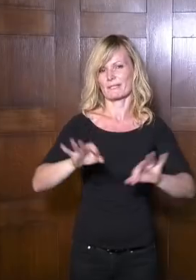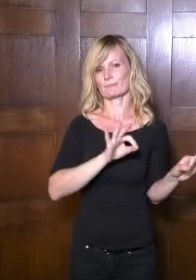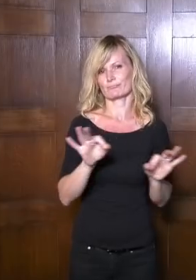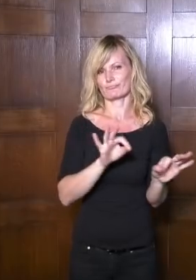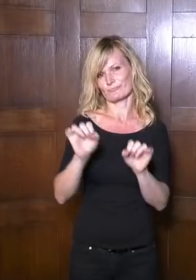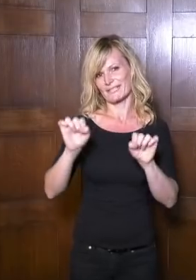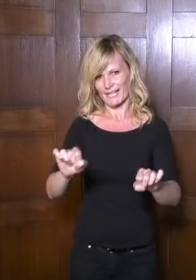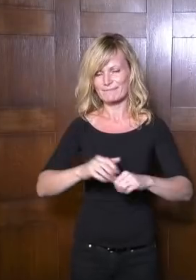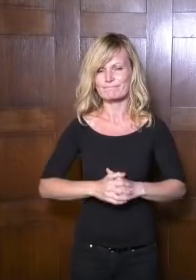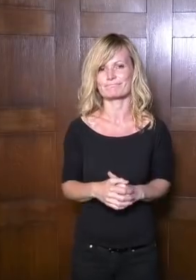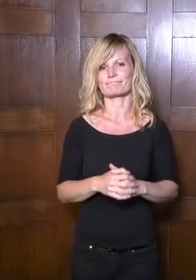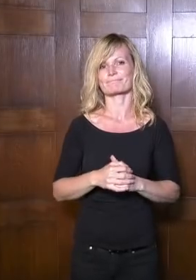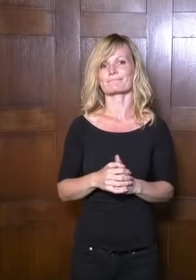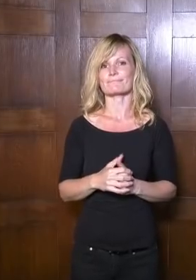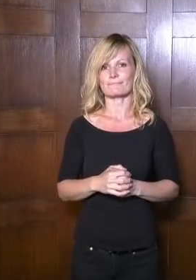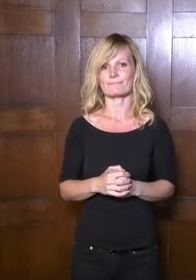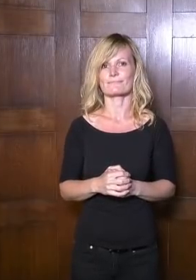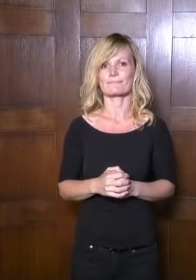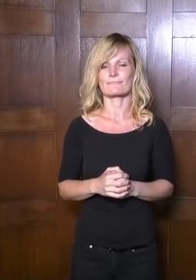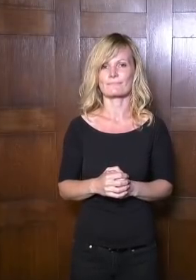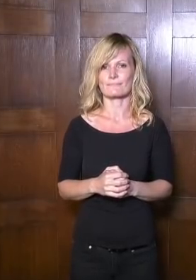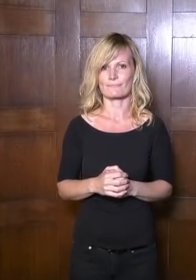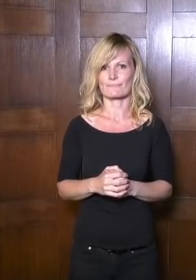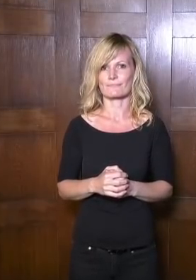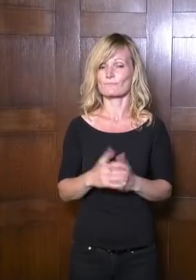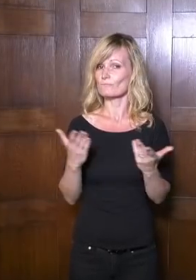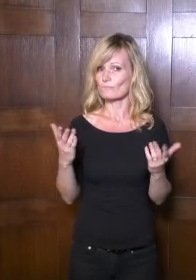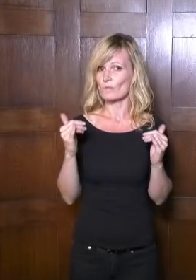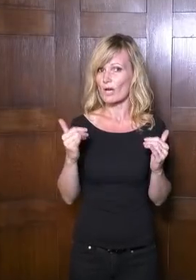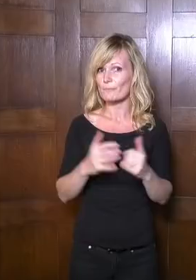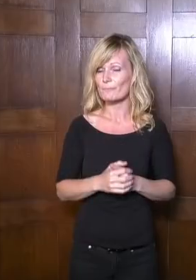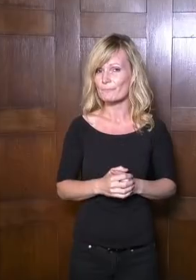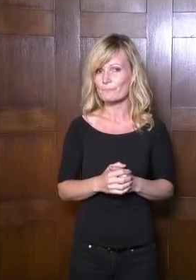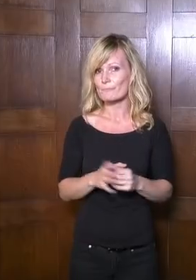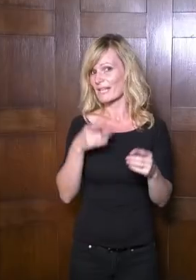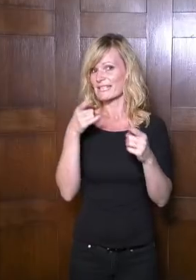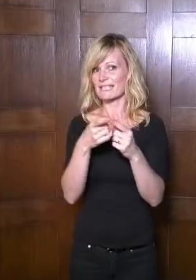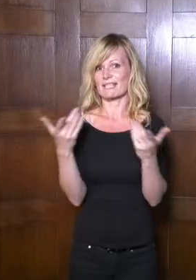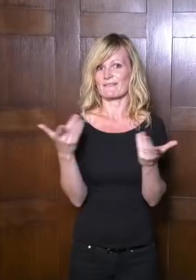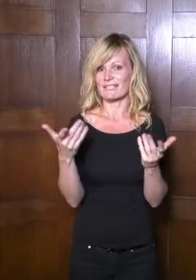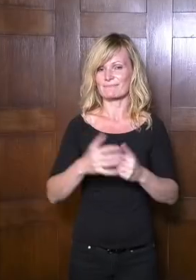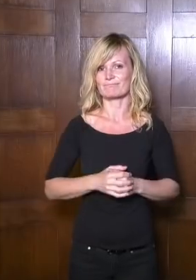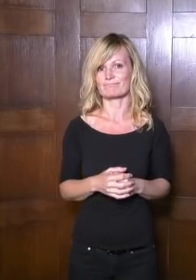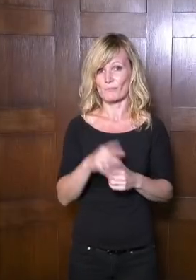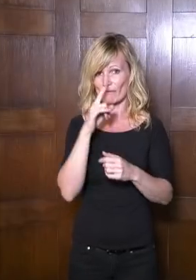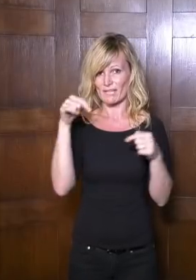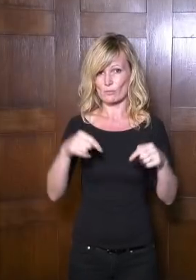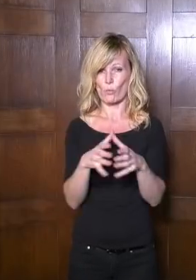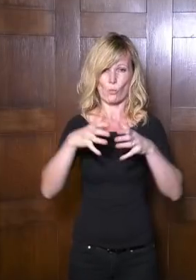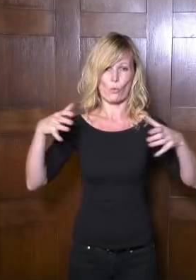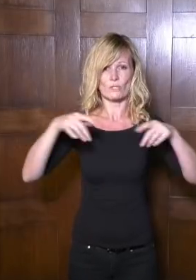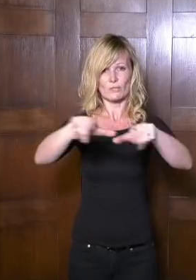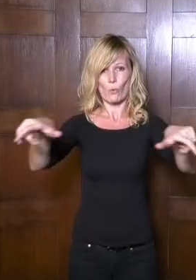im Hintergrund, die dort tätig sind. Ja, was ist das Ziel der Zusammenkunft, wenn man in so einer großen